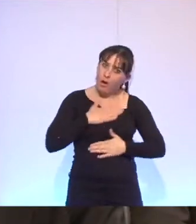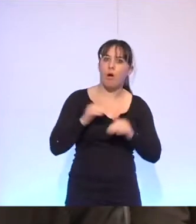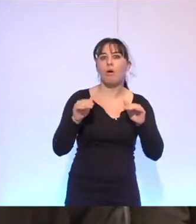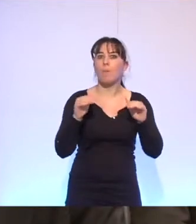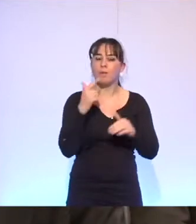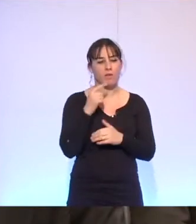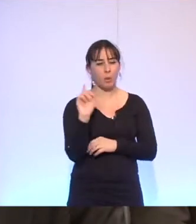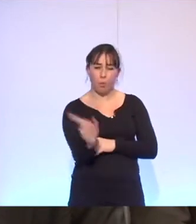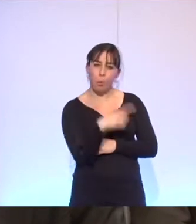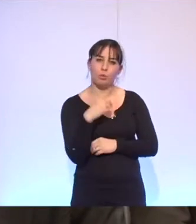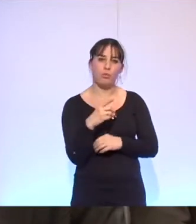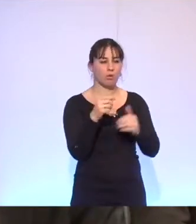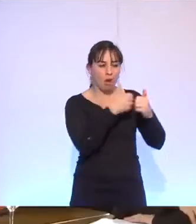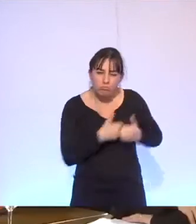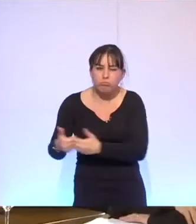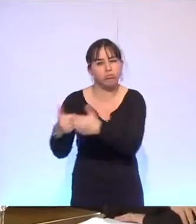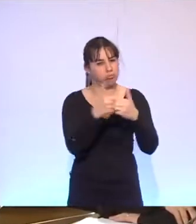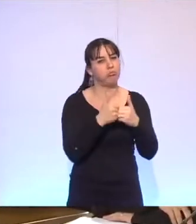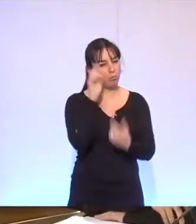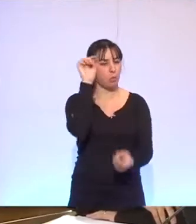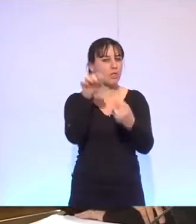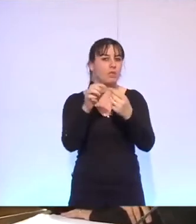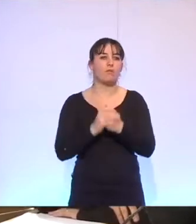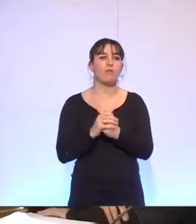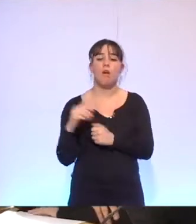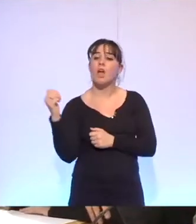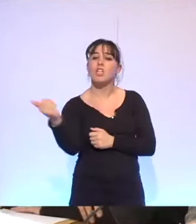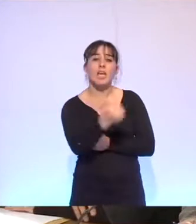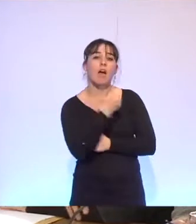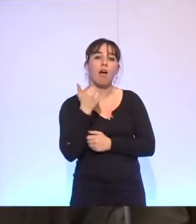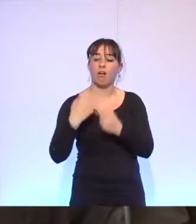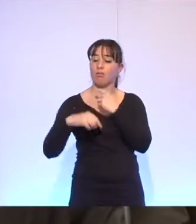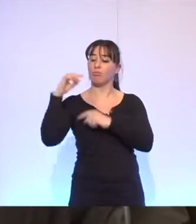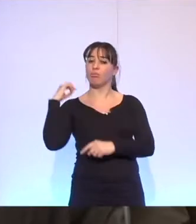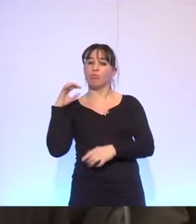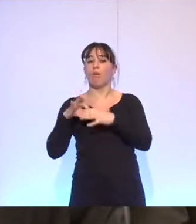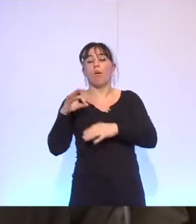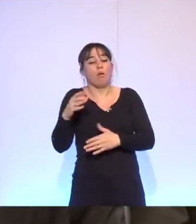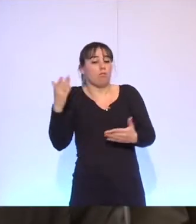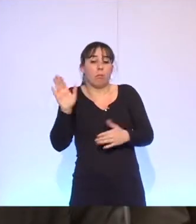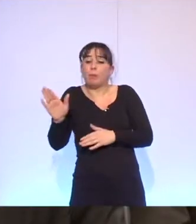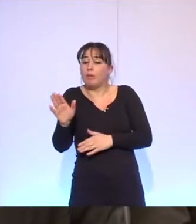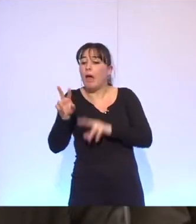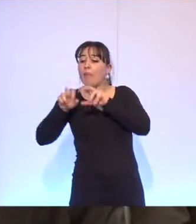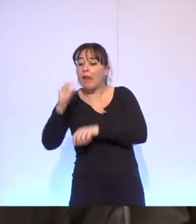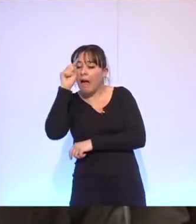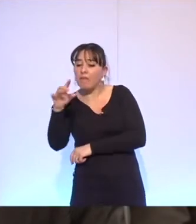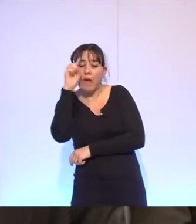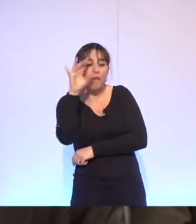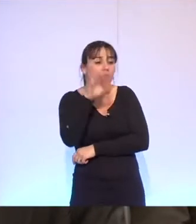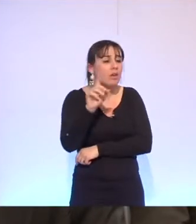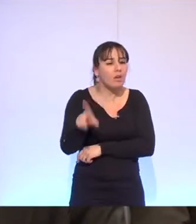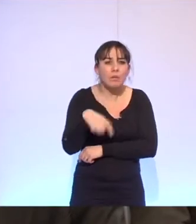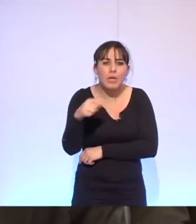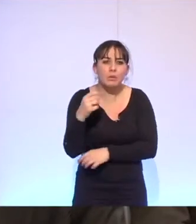des Grenoblois. Chacun aura son analyse du scrutin passé. Bien entendu, le court laps de temps écoulé